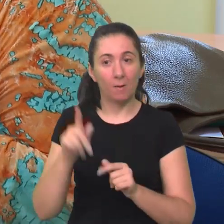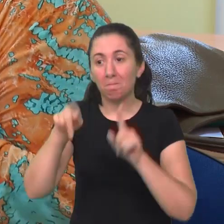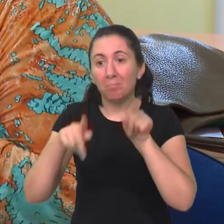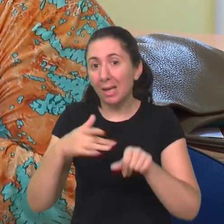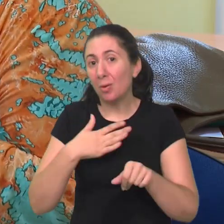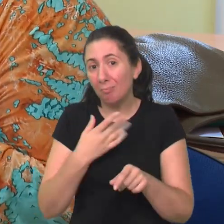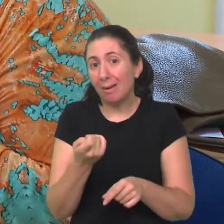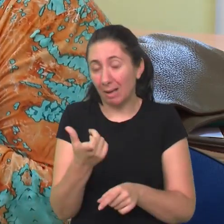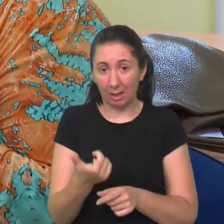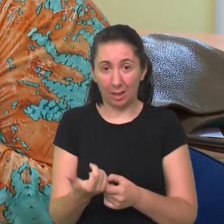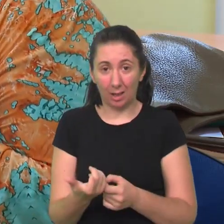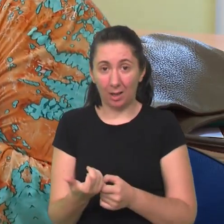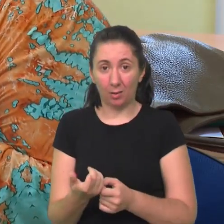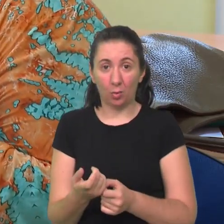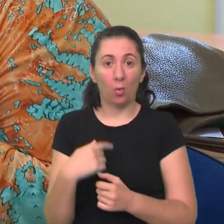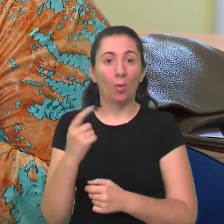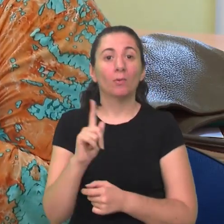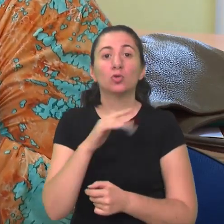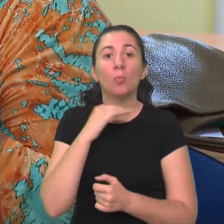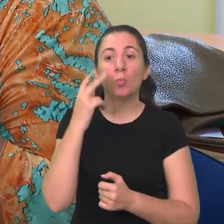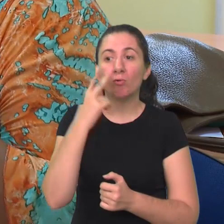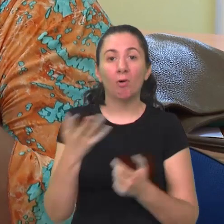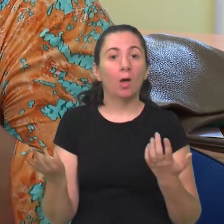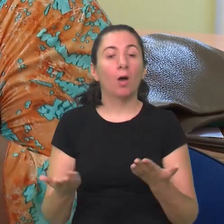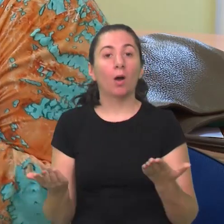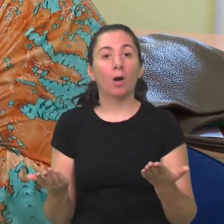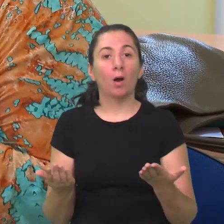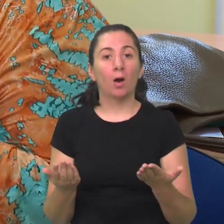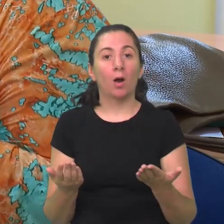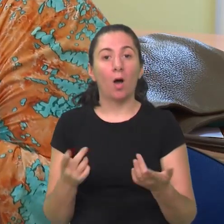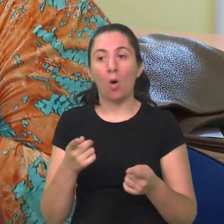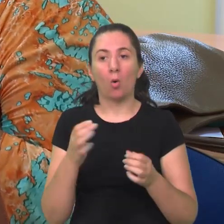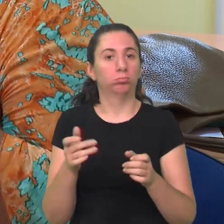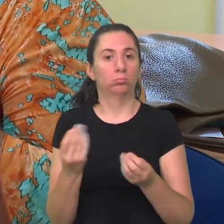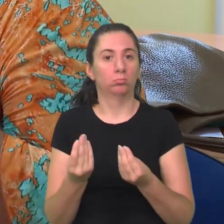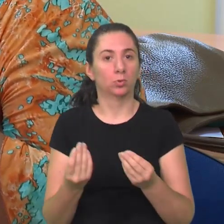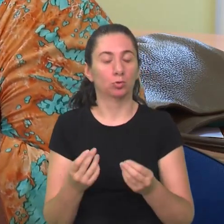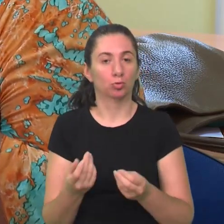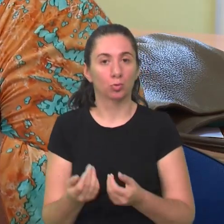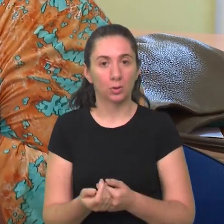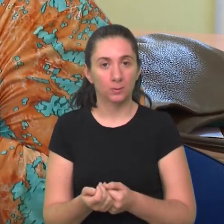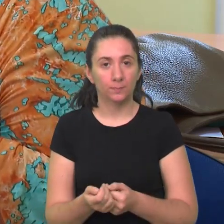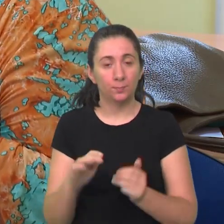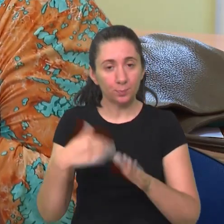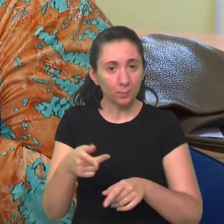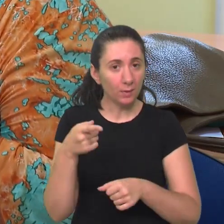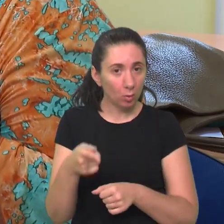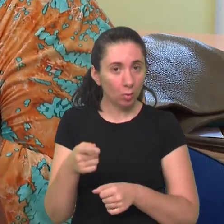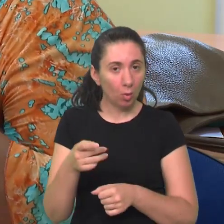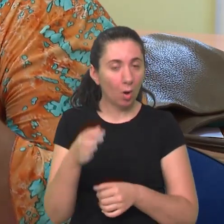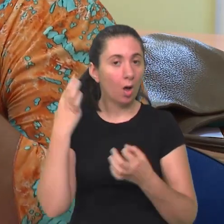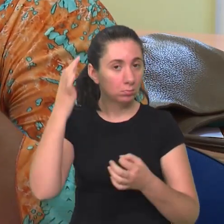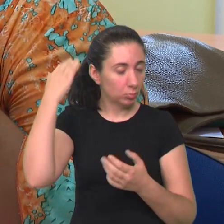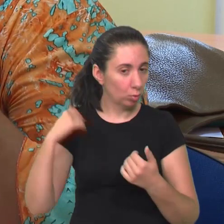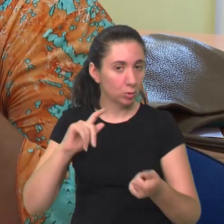jel? Nećemo to često vidjeti kao neke raritete. Uglavnom, nakon toga se dlaka